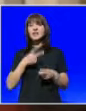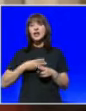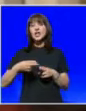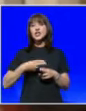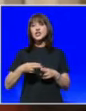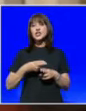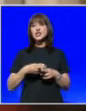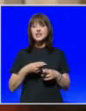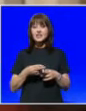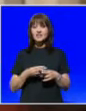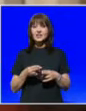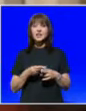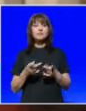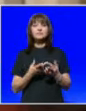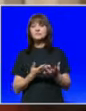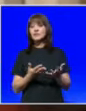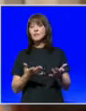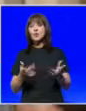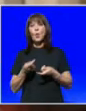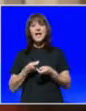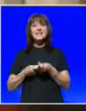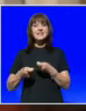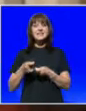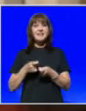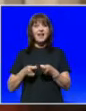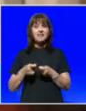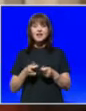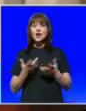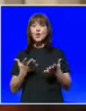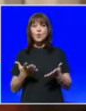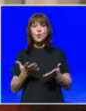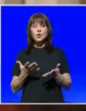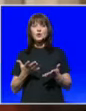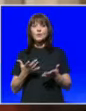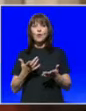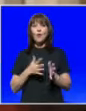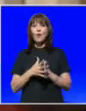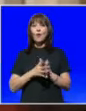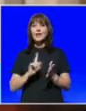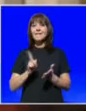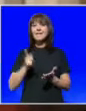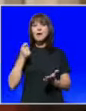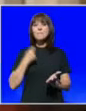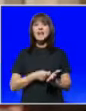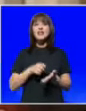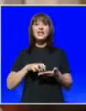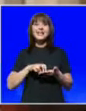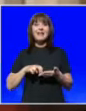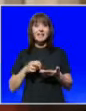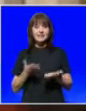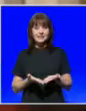изчистване, избелване на редица сделки, които в момента избягват плащане на данъци. Това са мерките